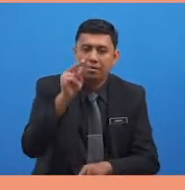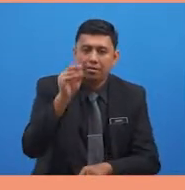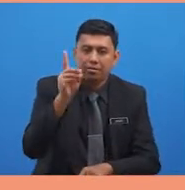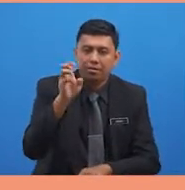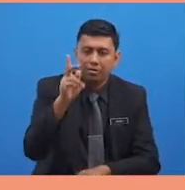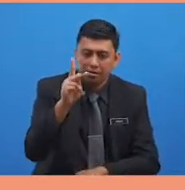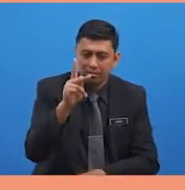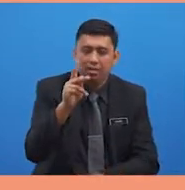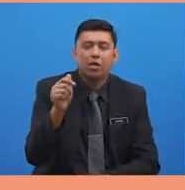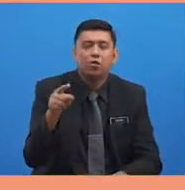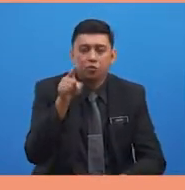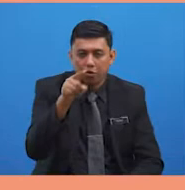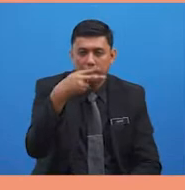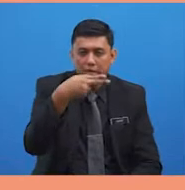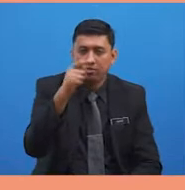index.html.